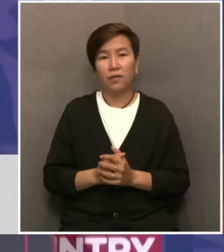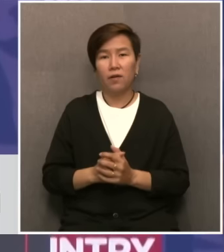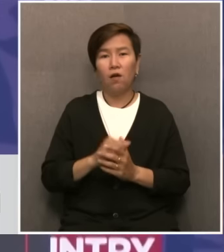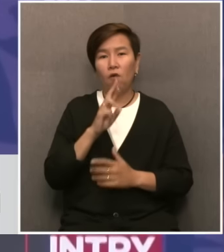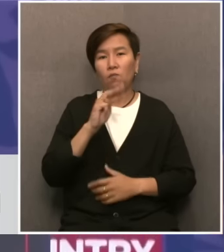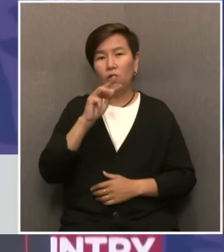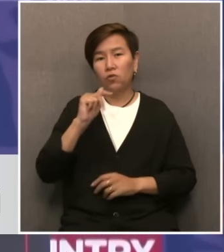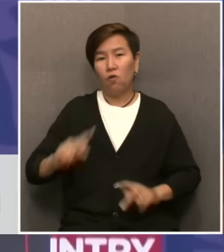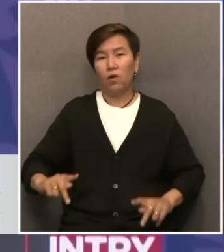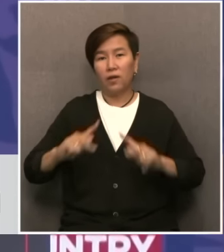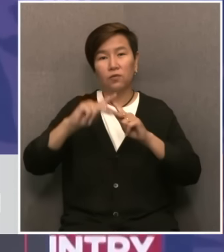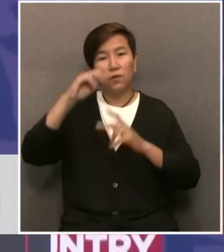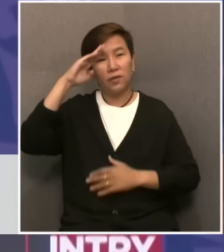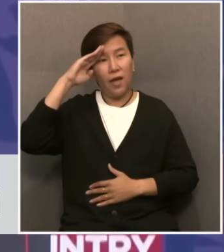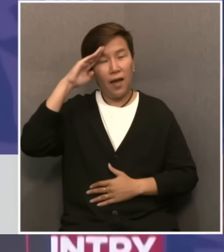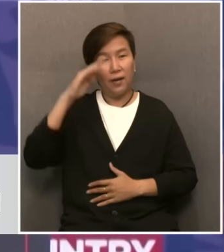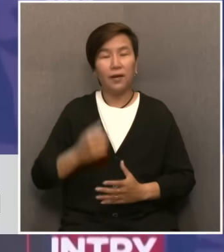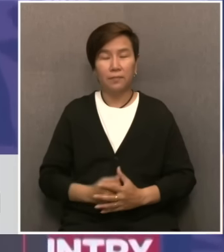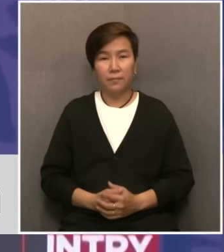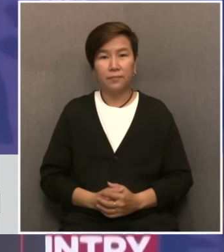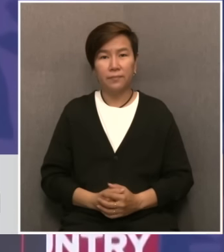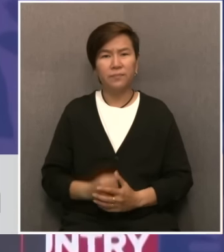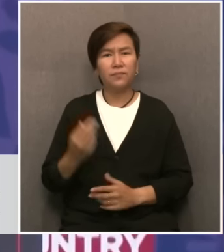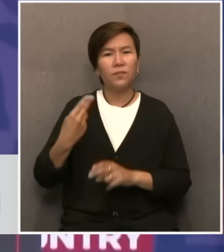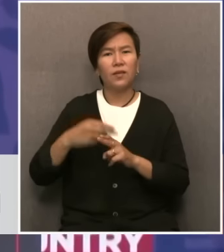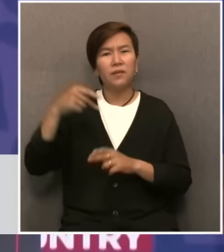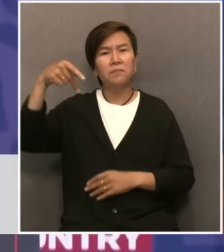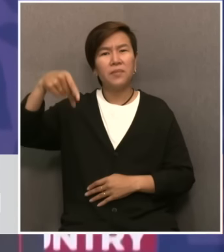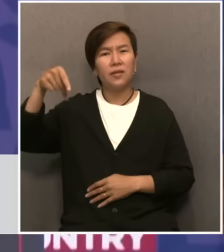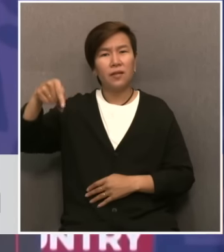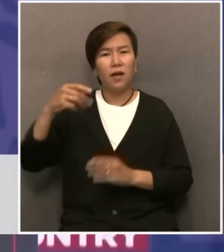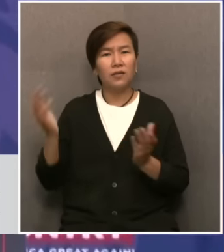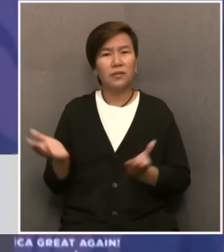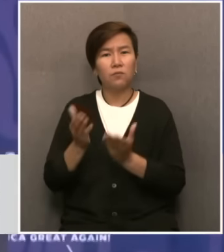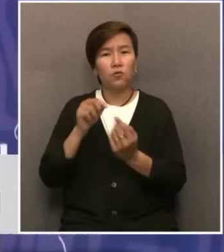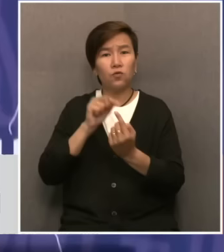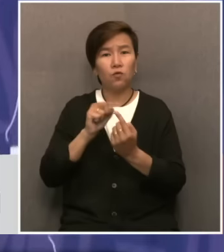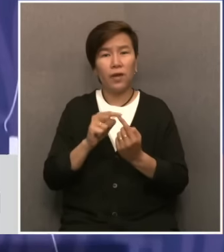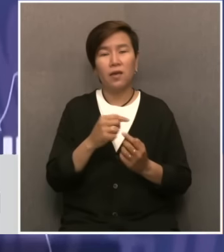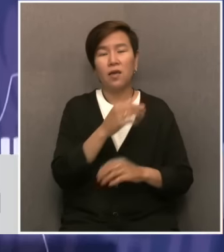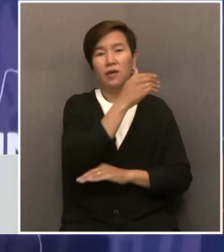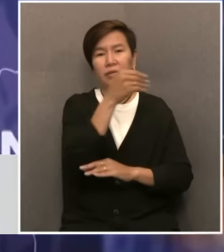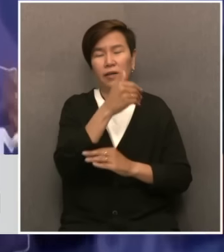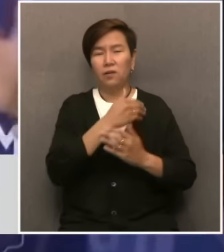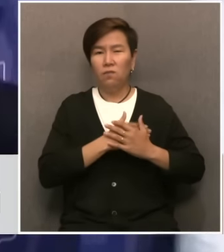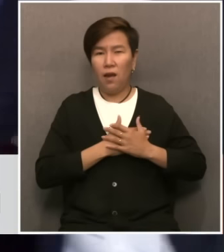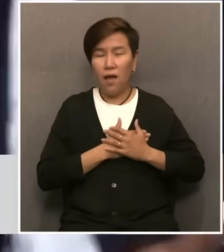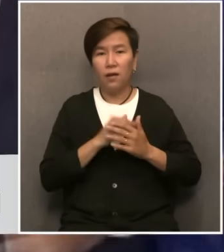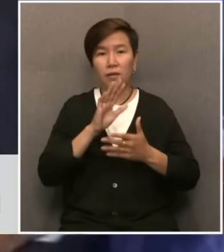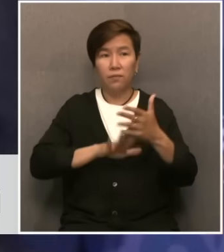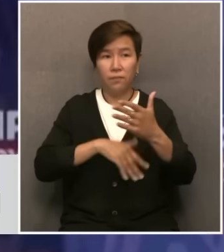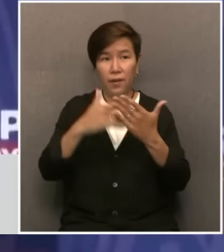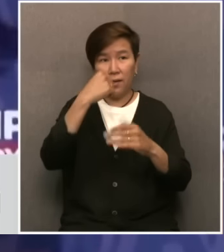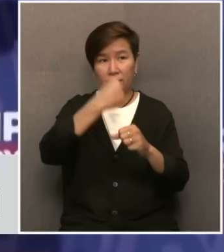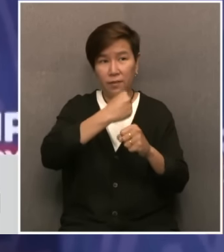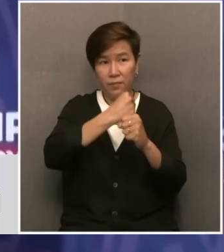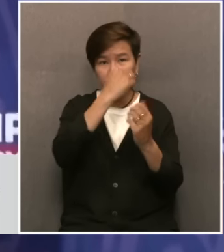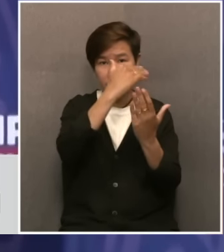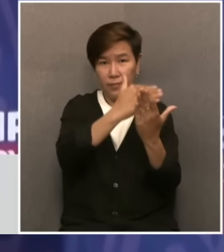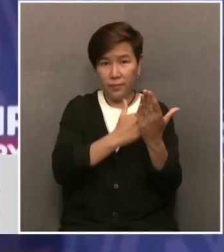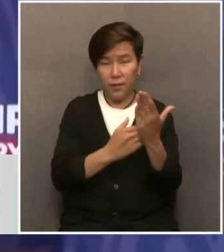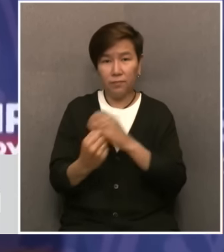ลาโหมทรัมป์บอกเลยว่าพีทเป็นผู้สนับสนุนความรักชาติและจะดำเนินตามนโยบายสันติภาพผ่านความ